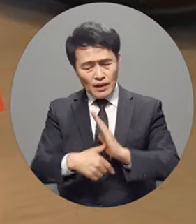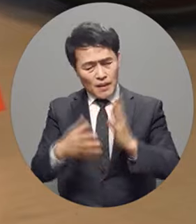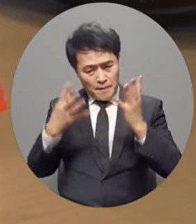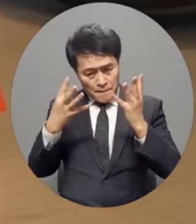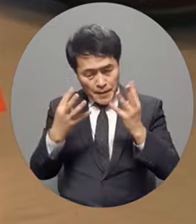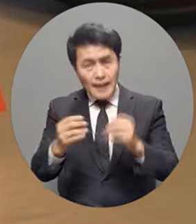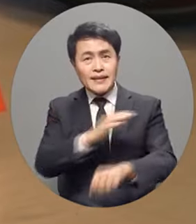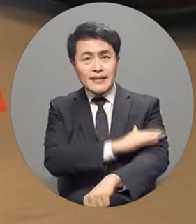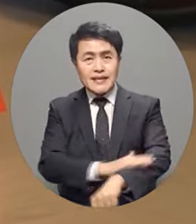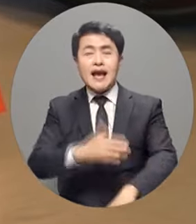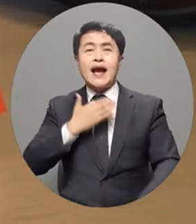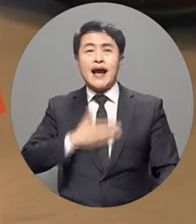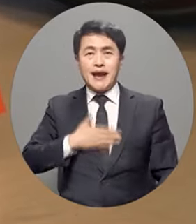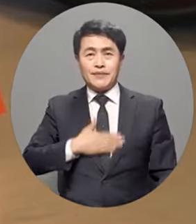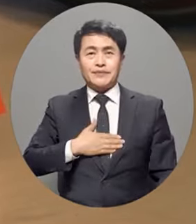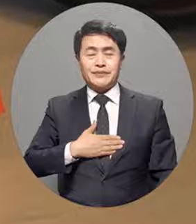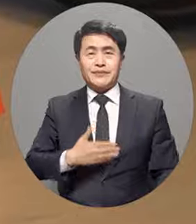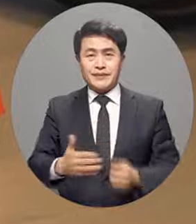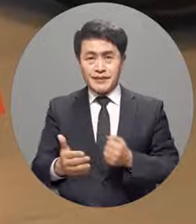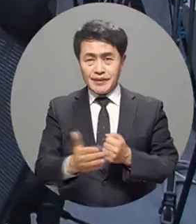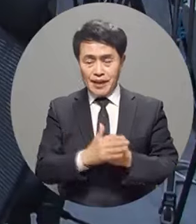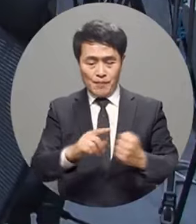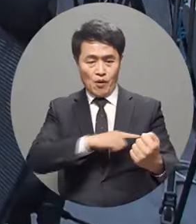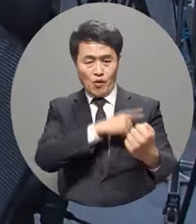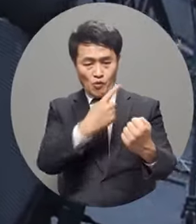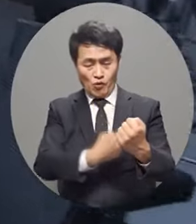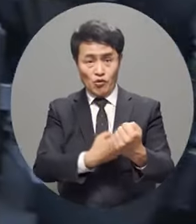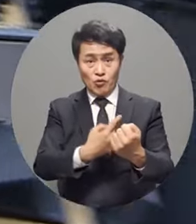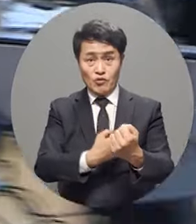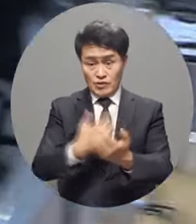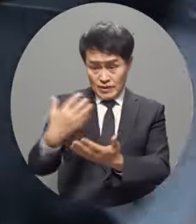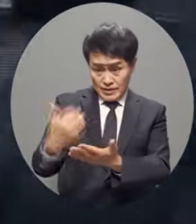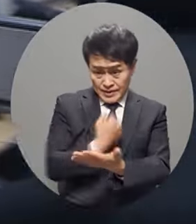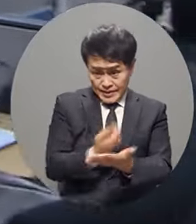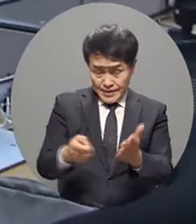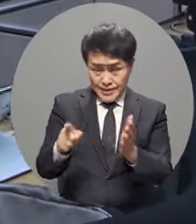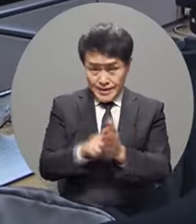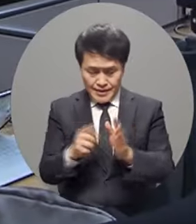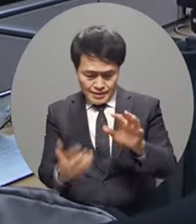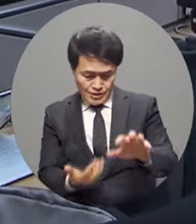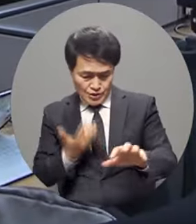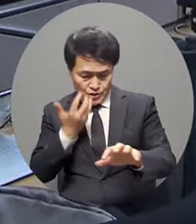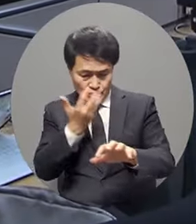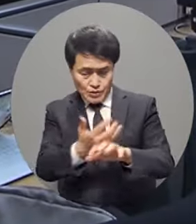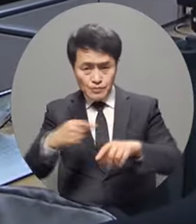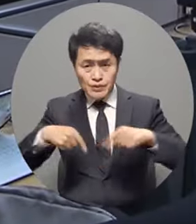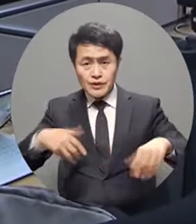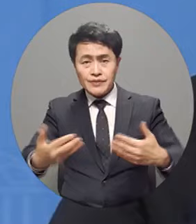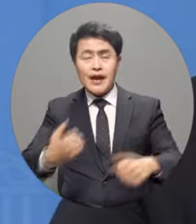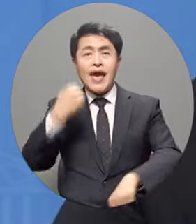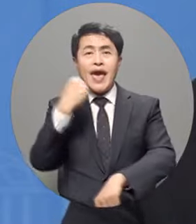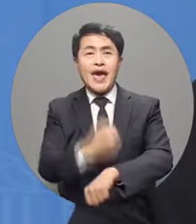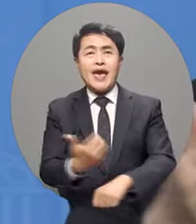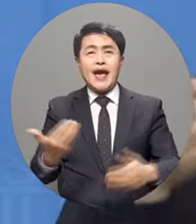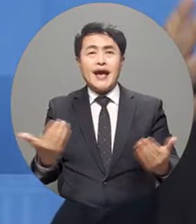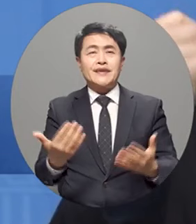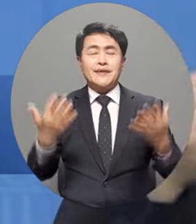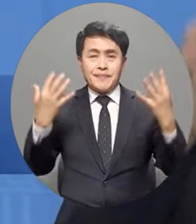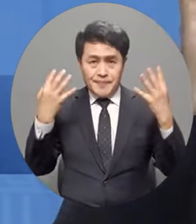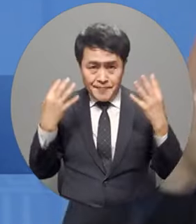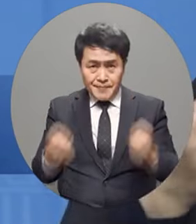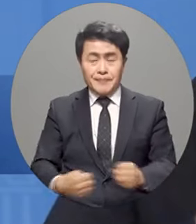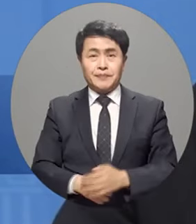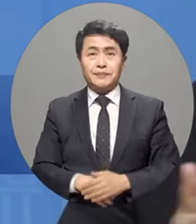걸 잘 알고 있다면서도 권리를 쟁취하기 위해 진보정당이 해야 할 일이 많다고 했습니다.